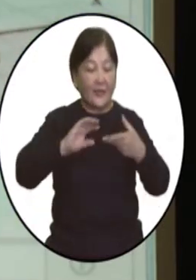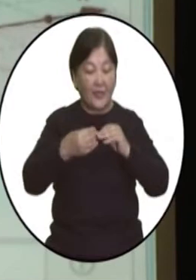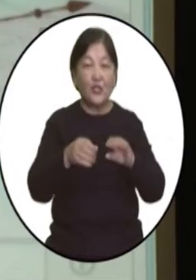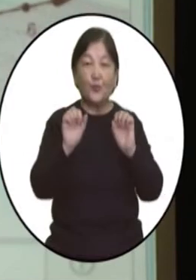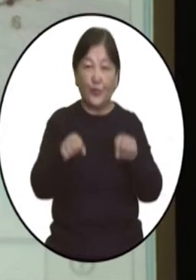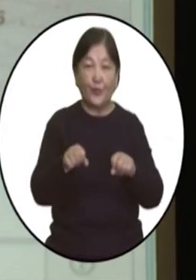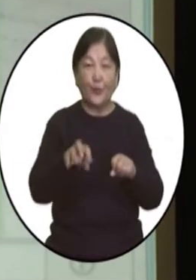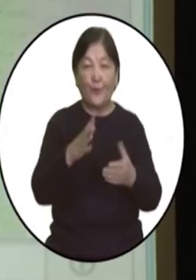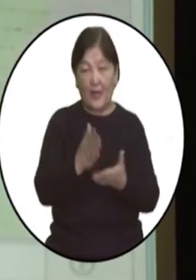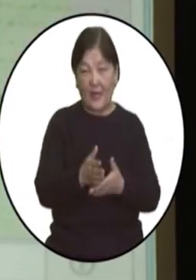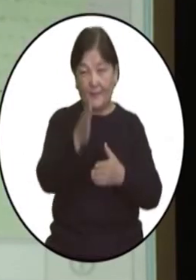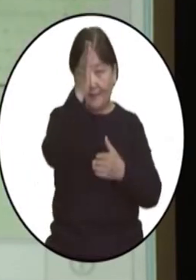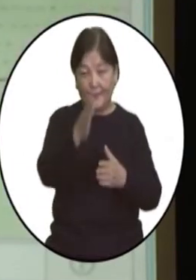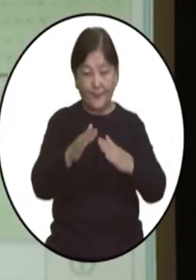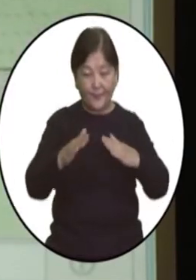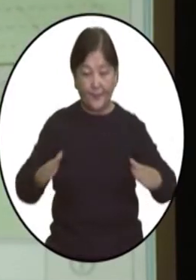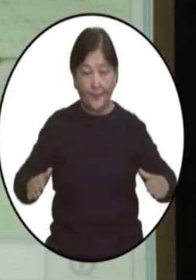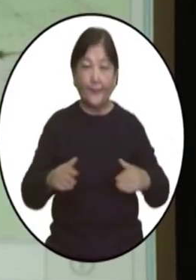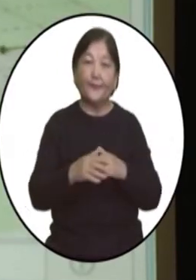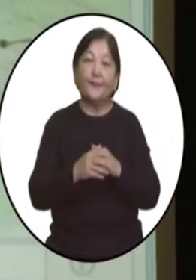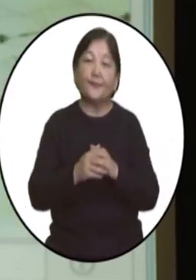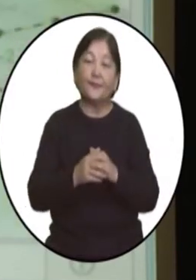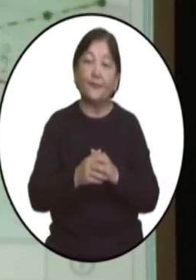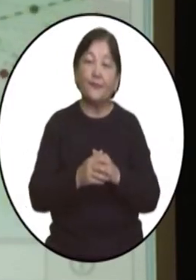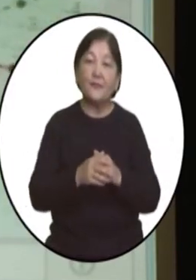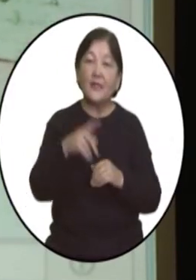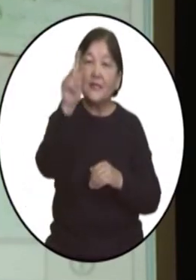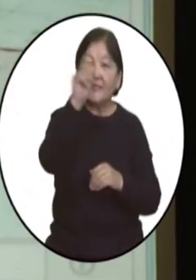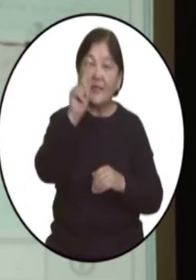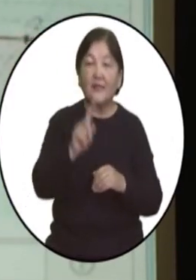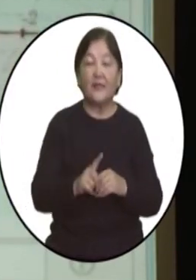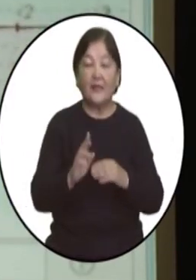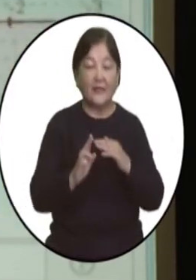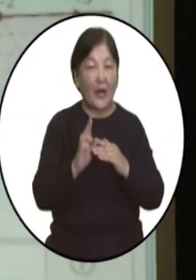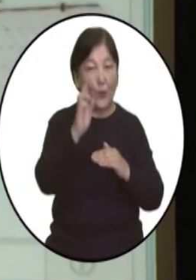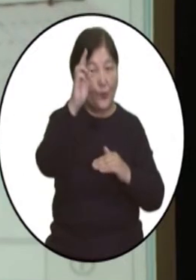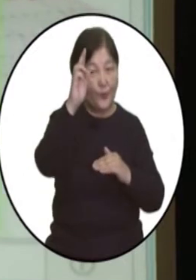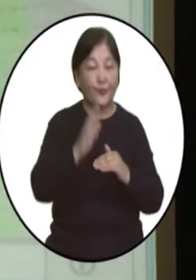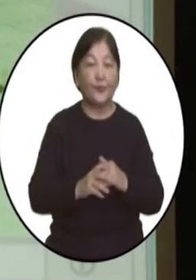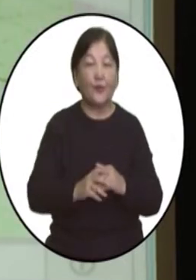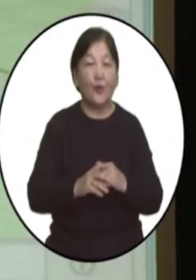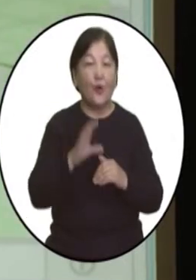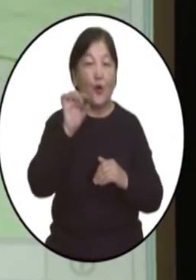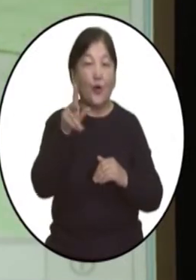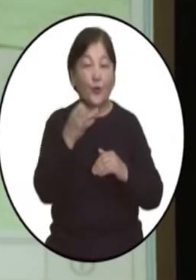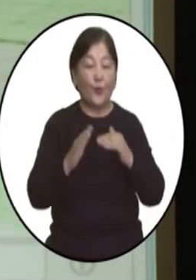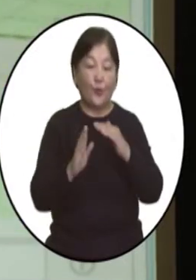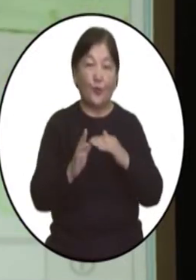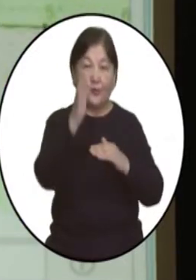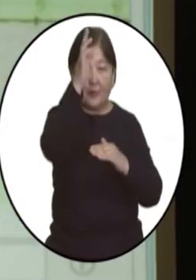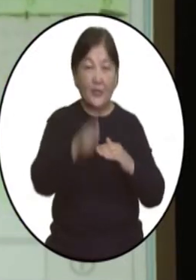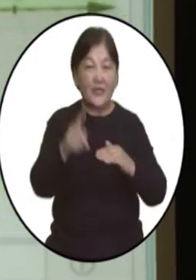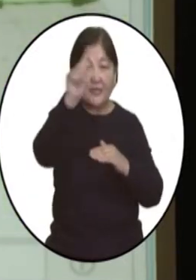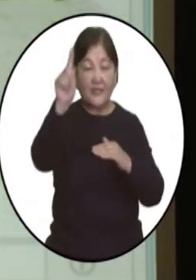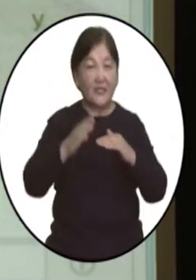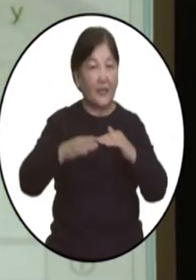нэ. За эндээс Z тэнхлэгийн дагуу өнөөдөр бид нэр окторгын координатын систем үзэж байгаа учраас